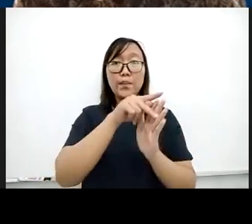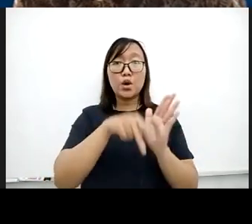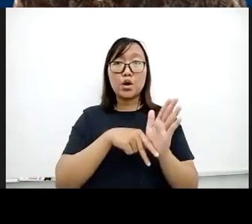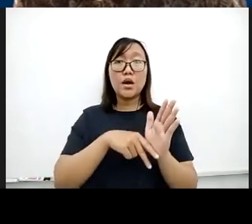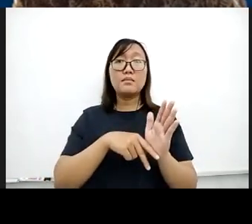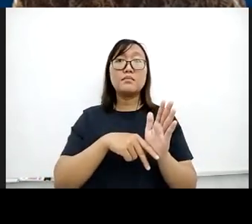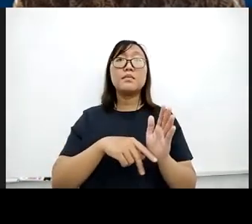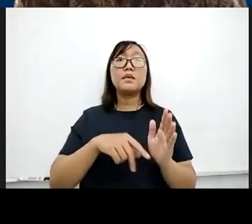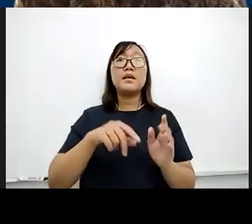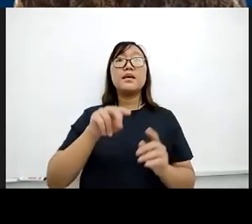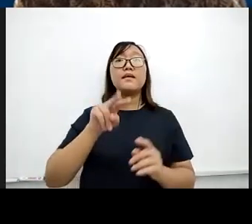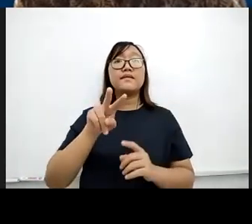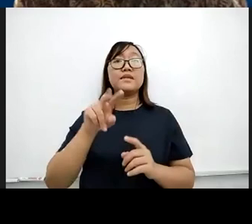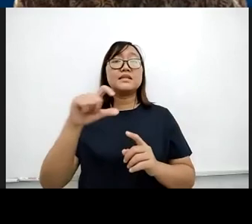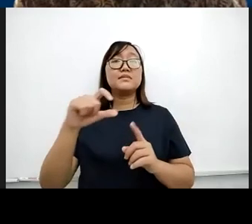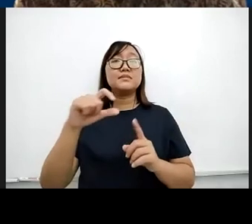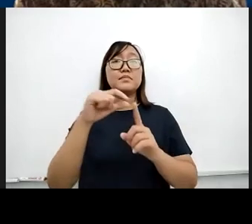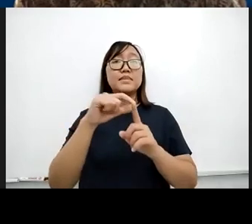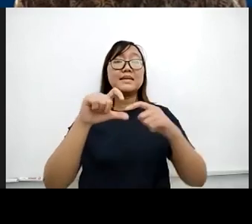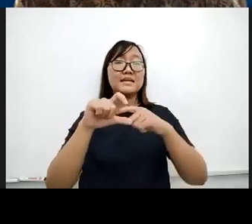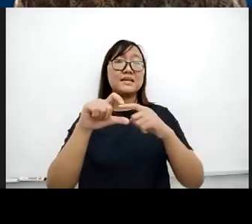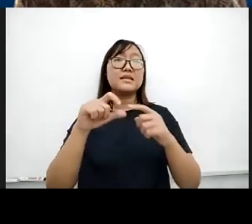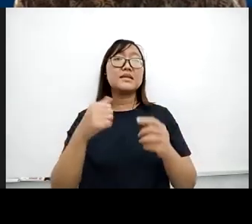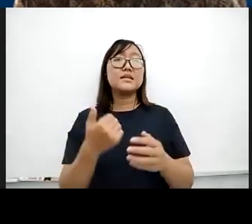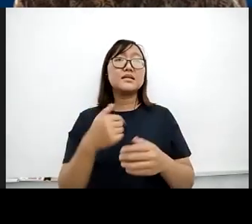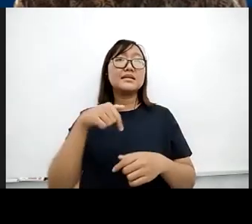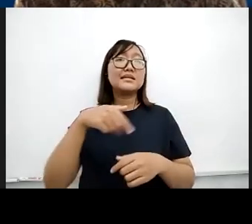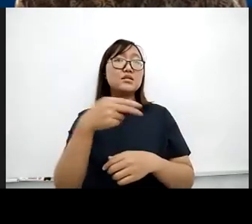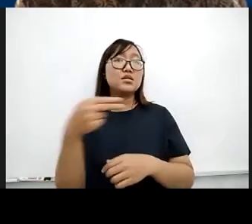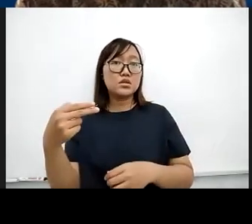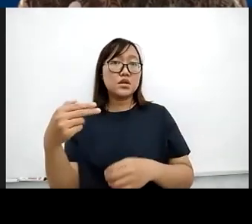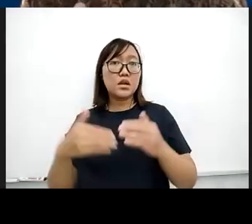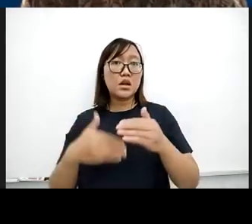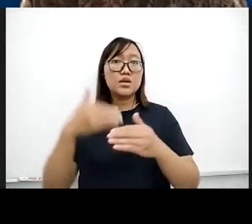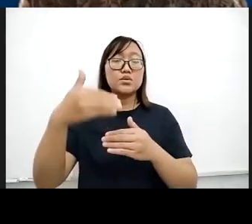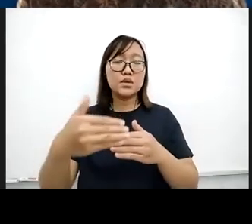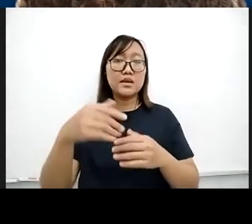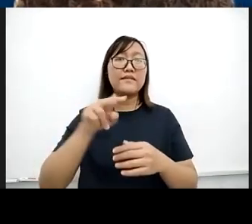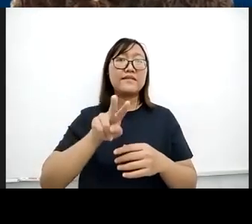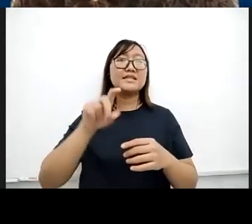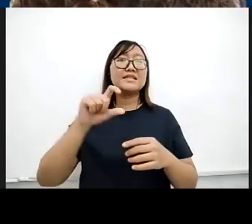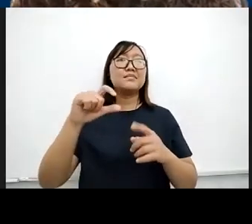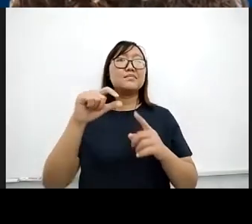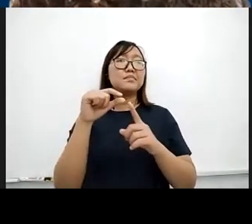Indonesia serta pemetaan tantangan keberlanjutan program PCV di Indonesia